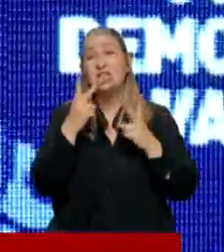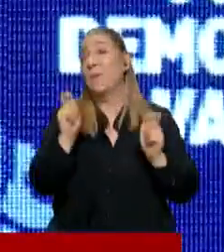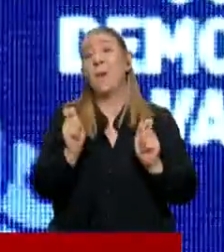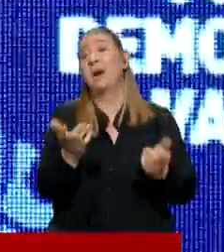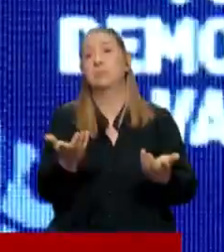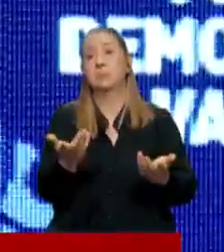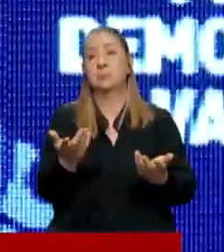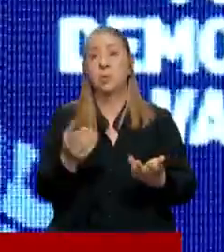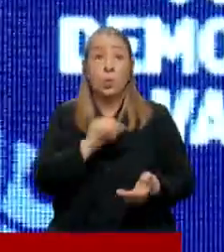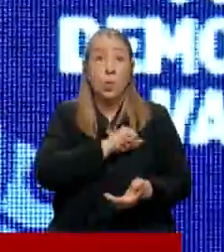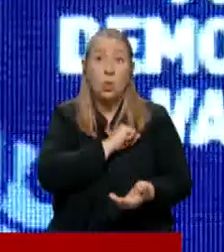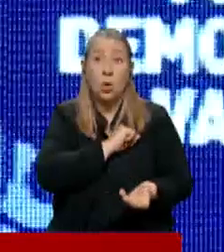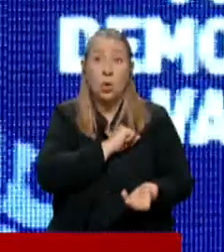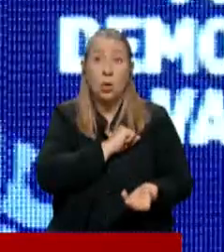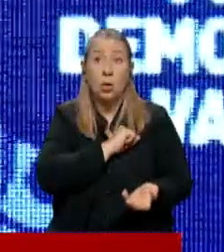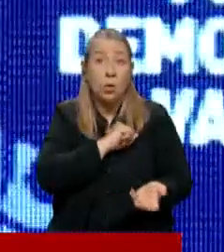ederim?